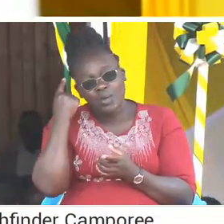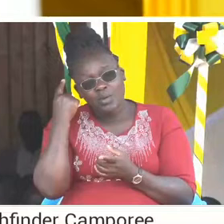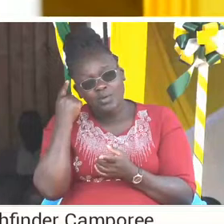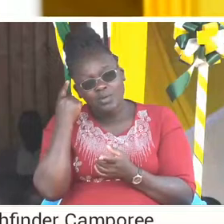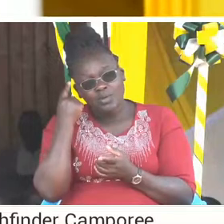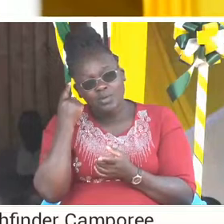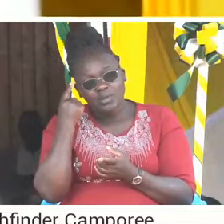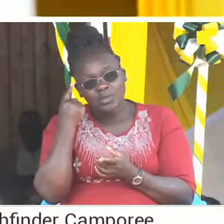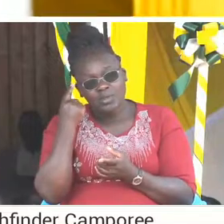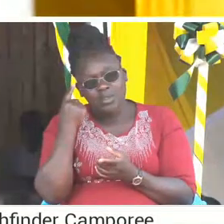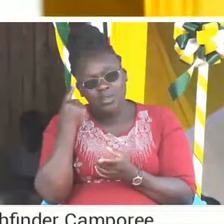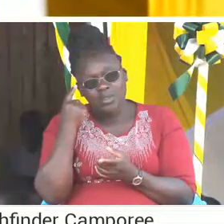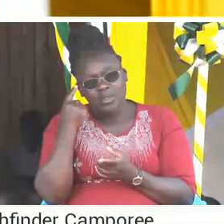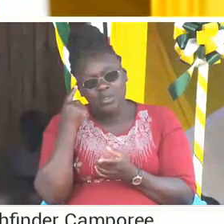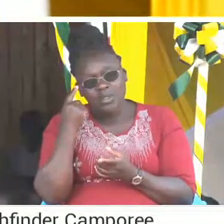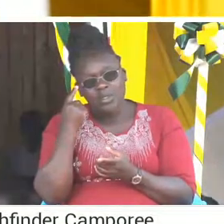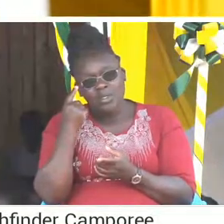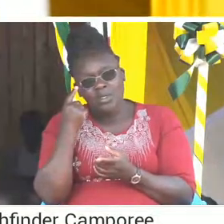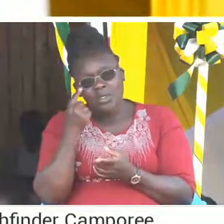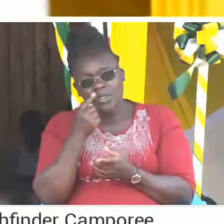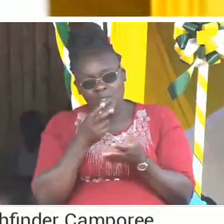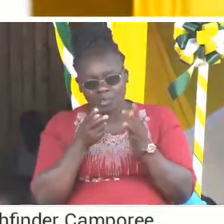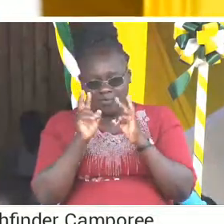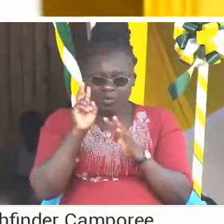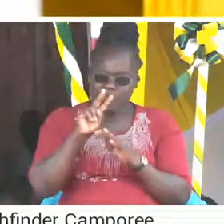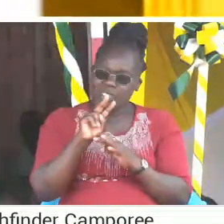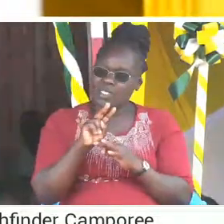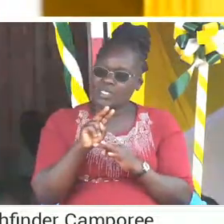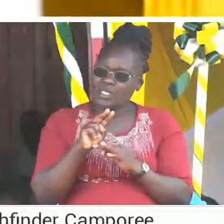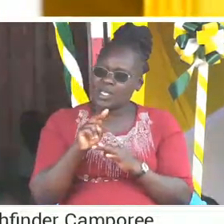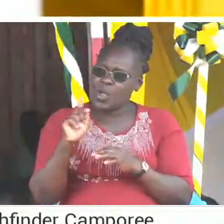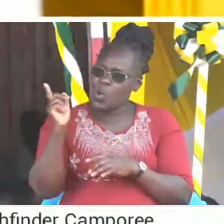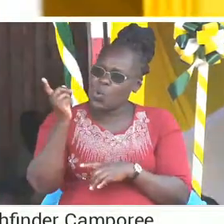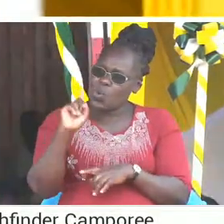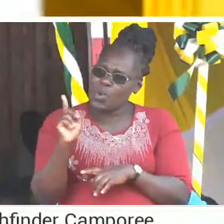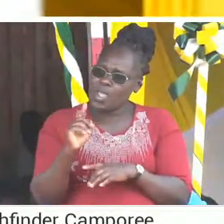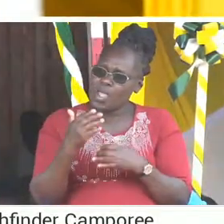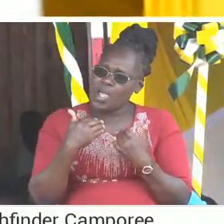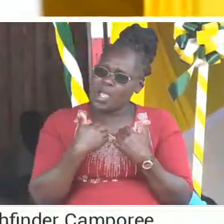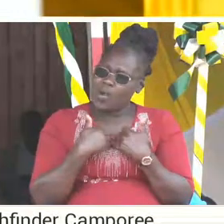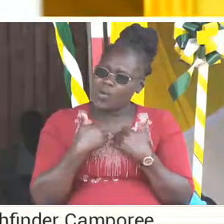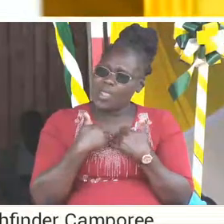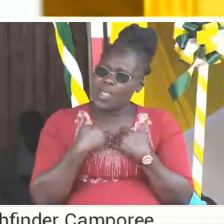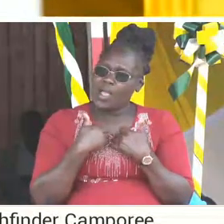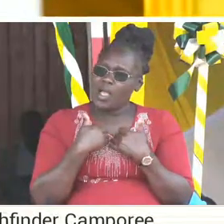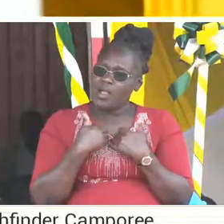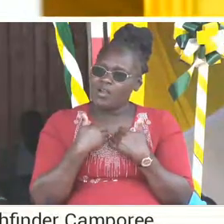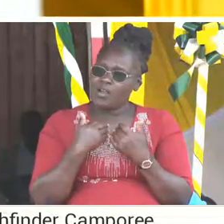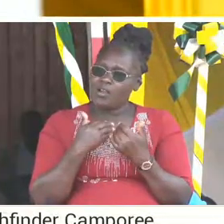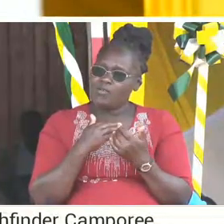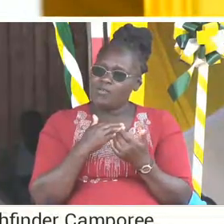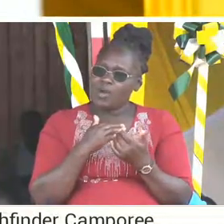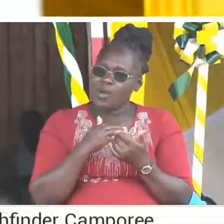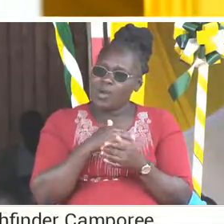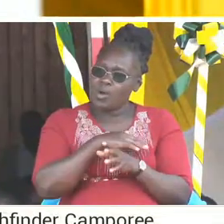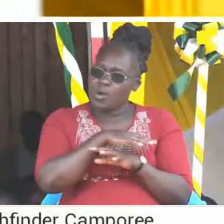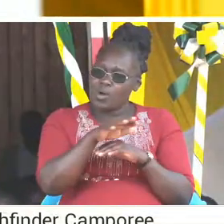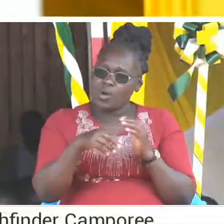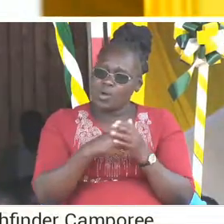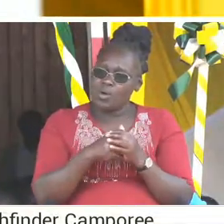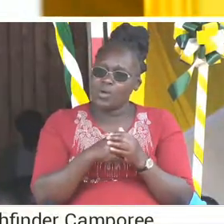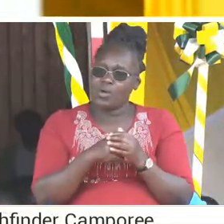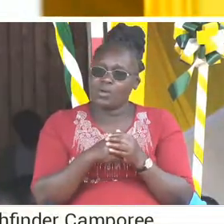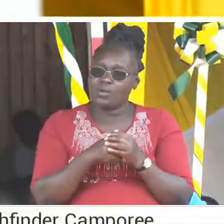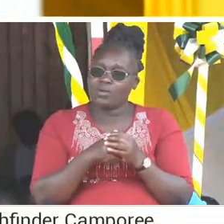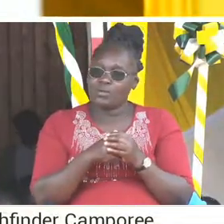zote tano penye kuna resources, minerals, forest nini ziko Afrika hapa.